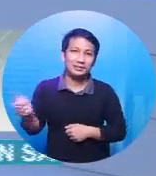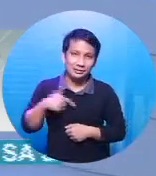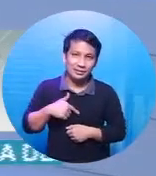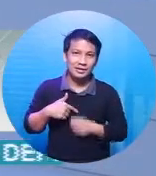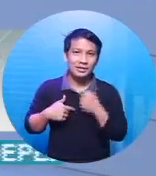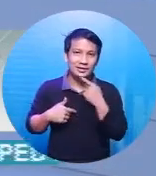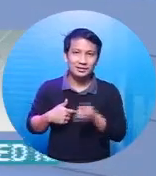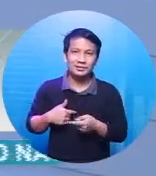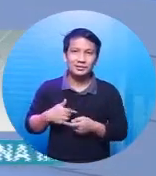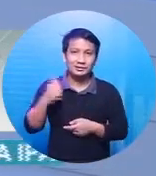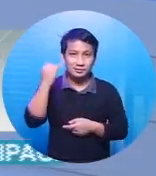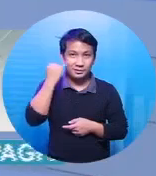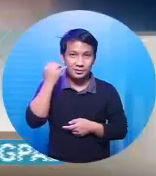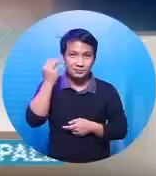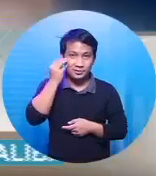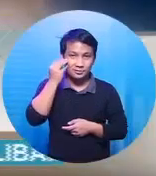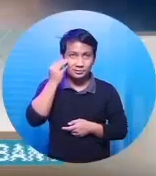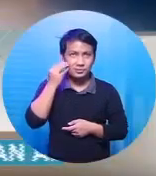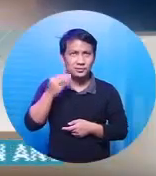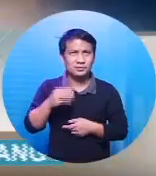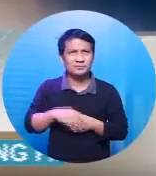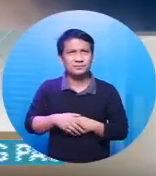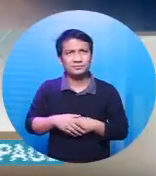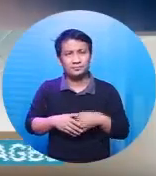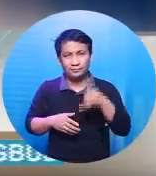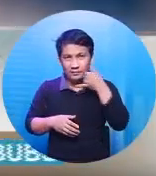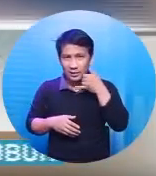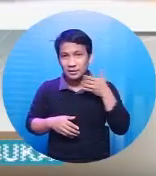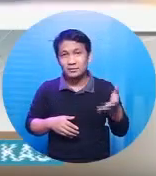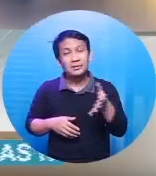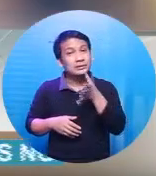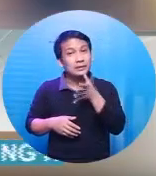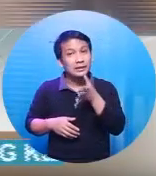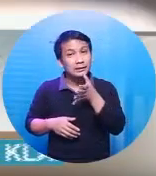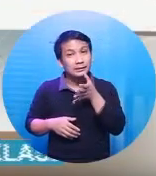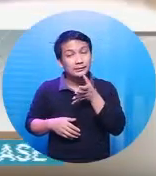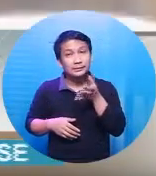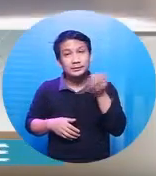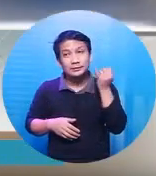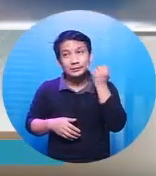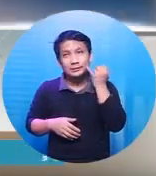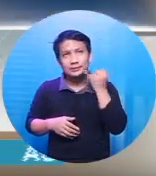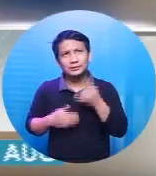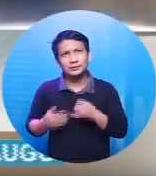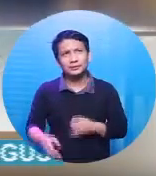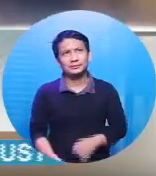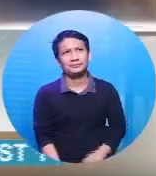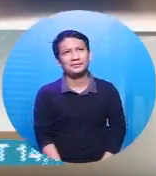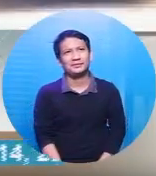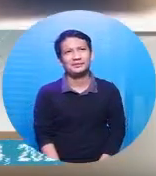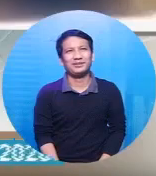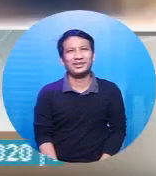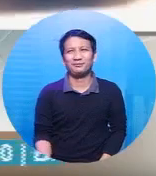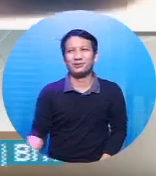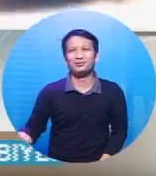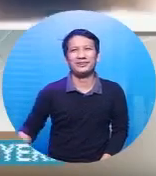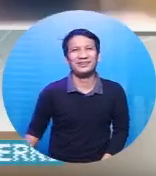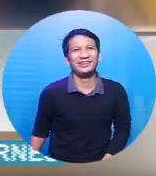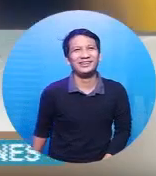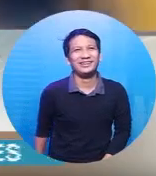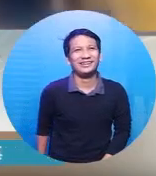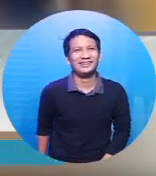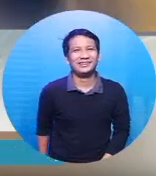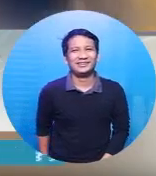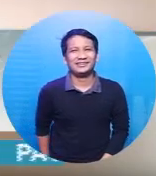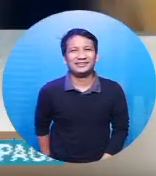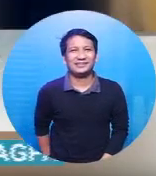si Jasmine Bulan at nasa yung telepono na rin ang nanay ni Jeric na si Jennifer Chua. Okay,